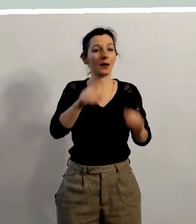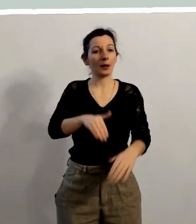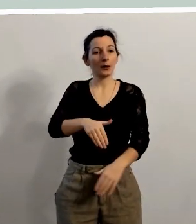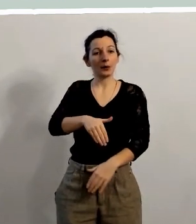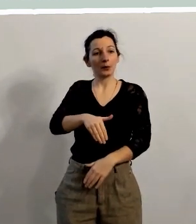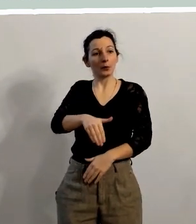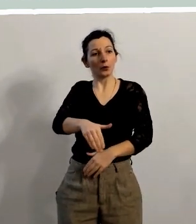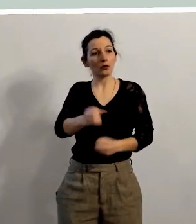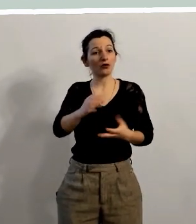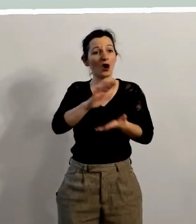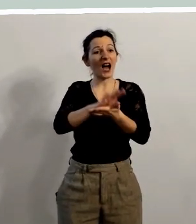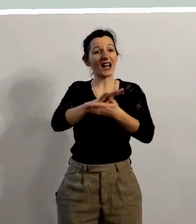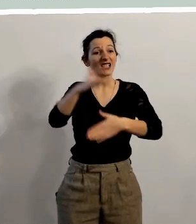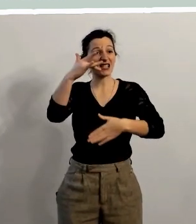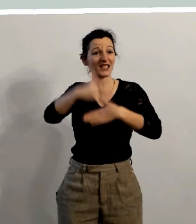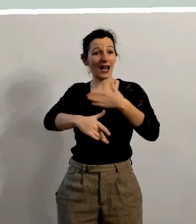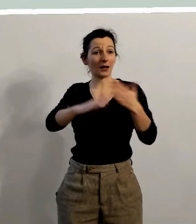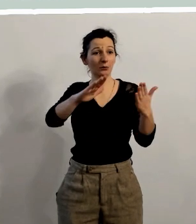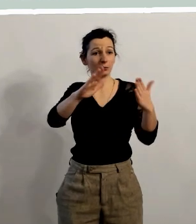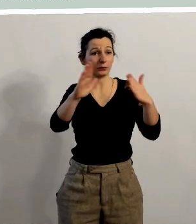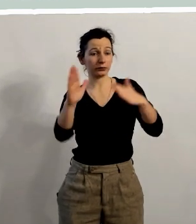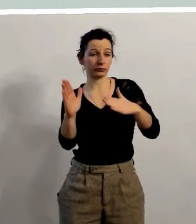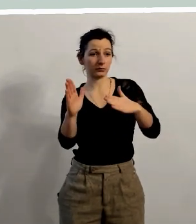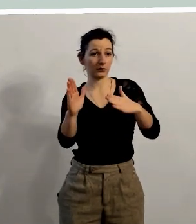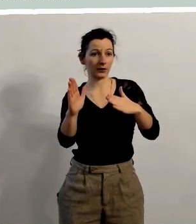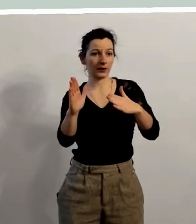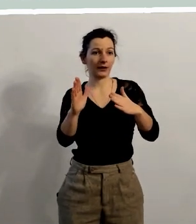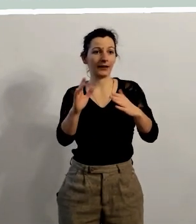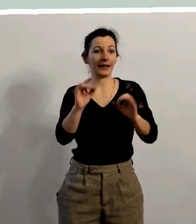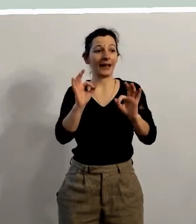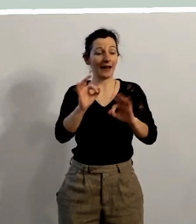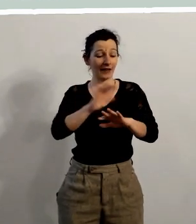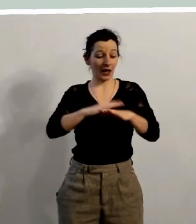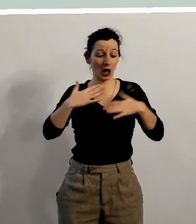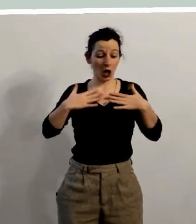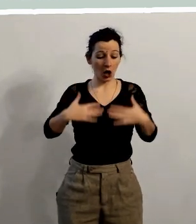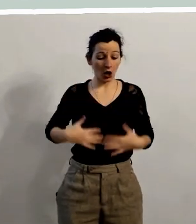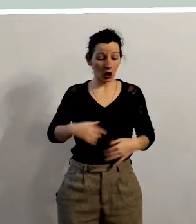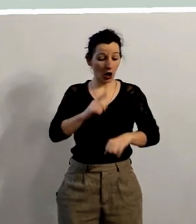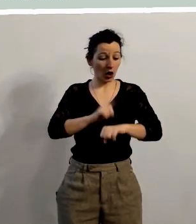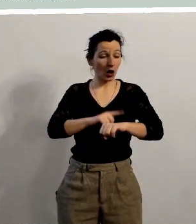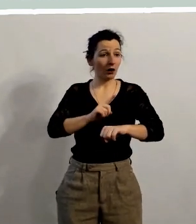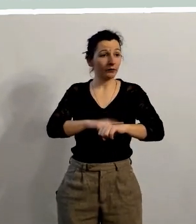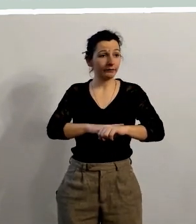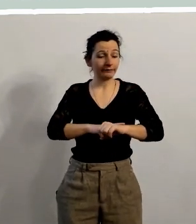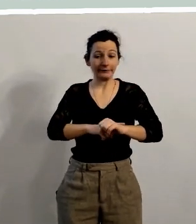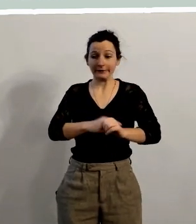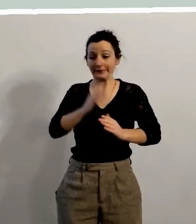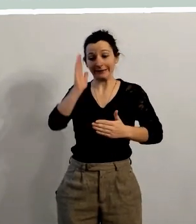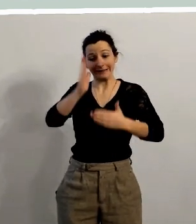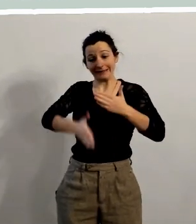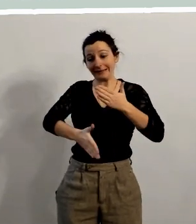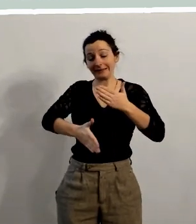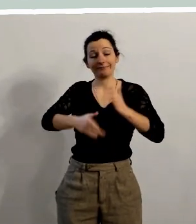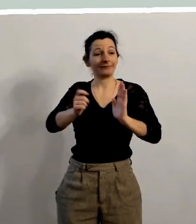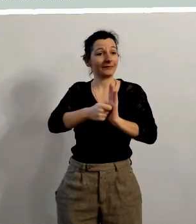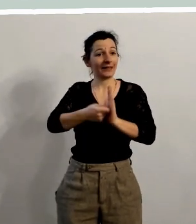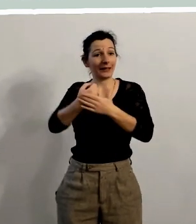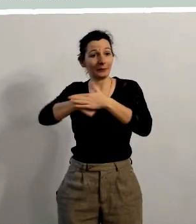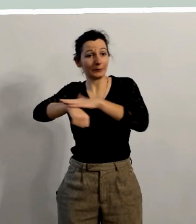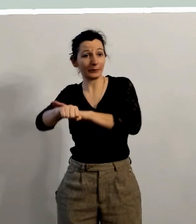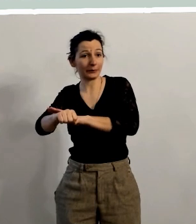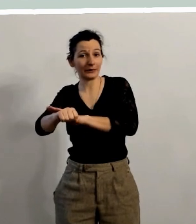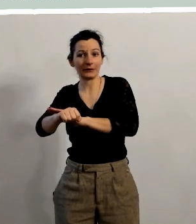de plus en plus tard. Et ça, l'horloge biologique qui tourne, c'est un élément fort parce que les succès